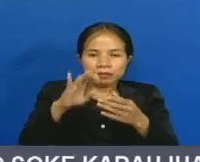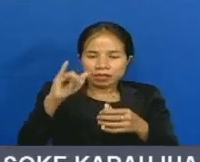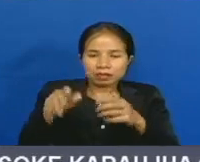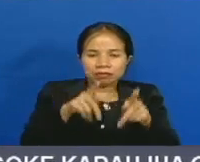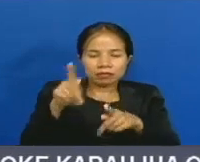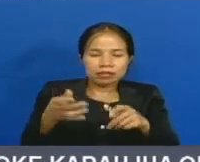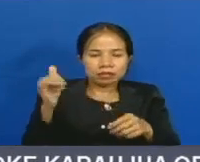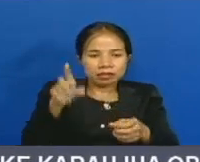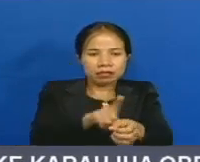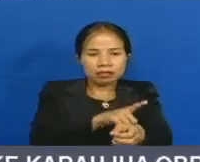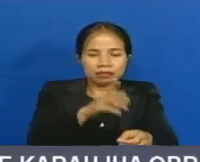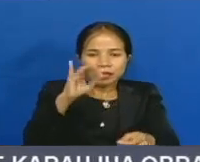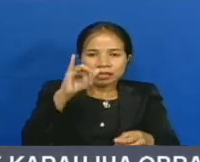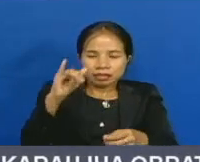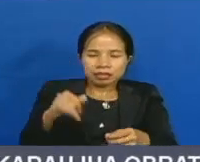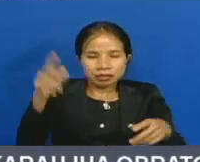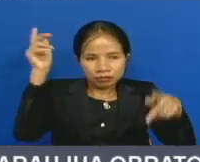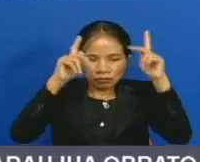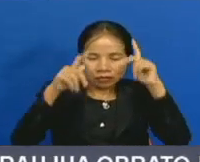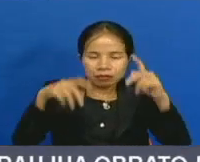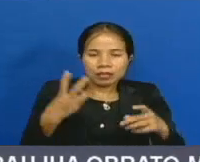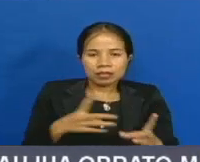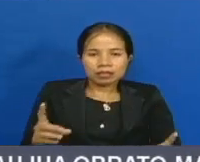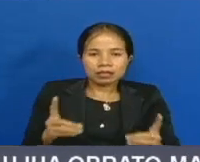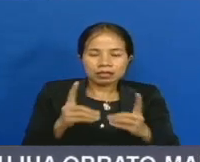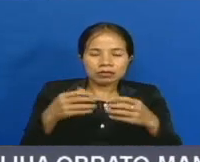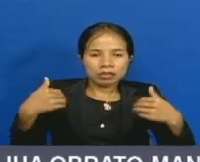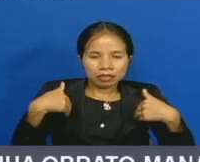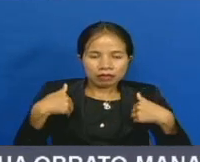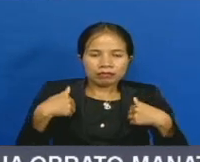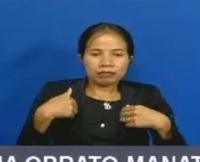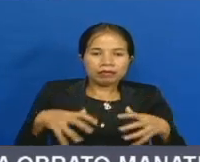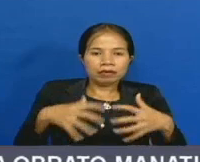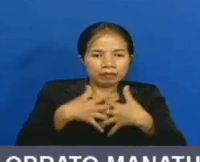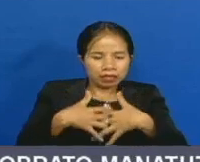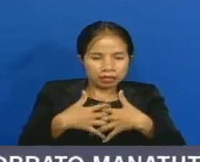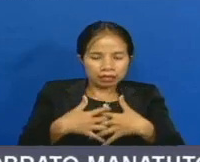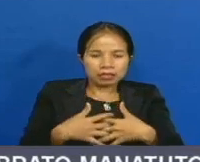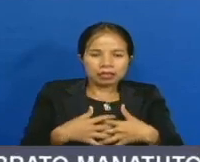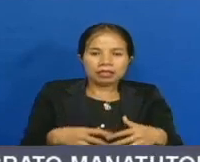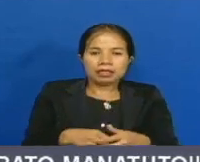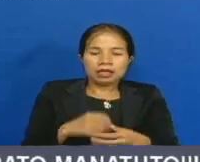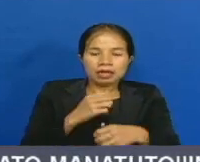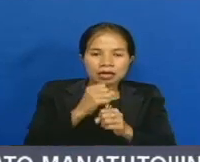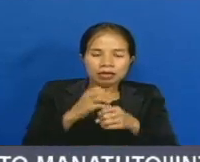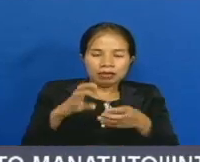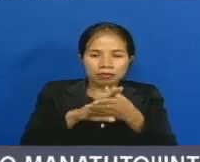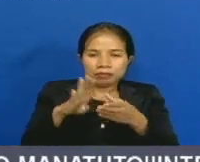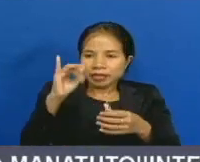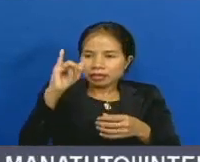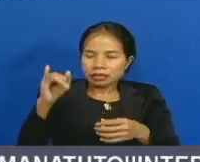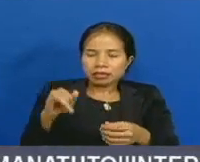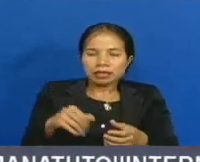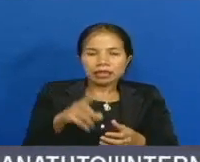Cleur. Bi ini ini yang problem ini kita suruh makan itu yang makin nak kamera para sayu bi ini ida di ida ni kita suruh problem